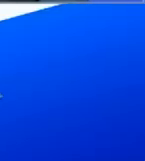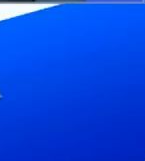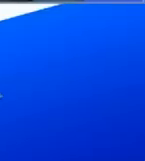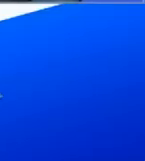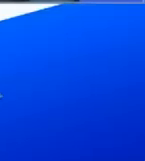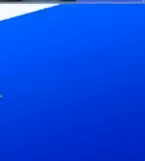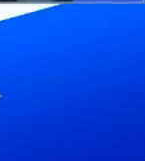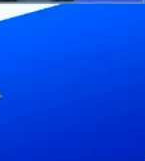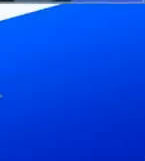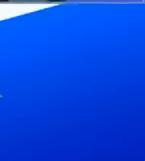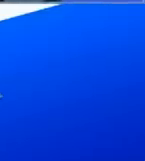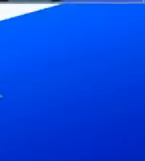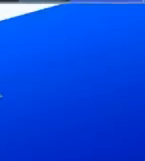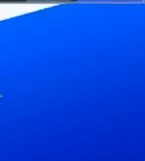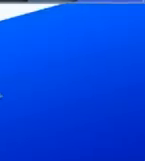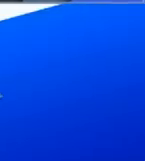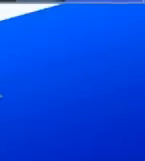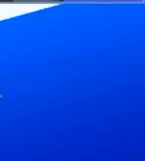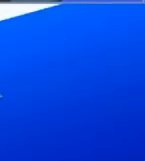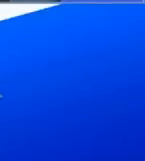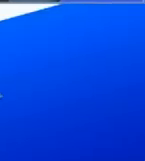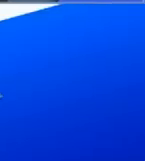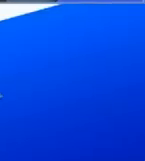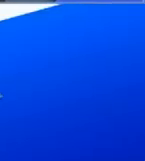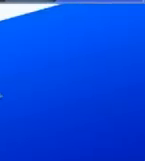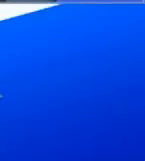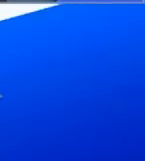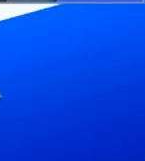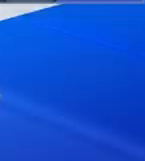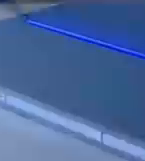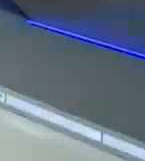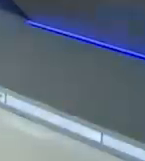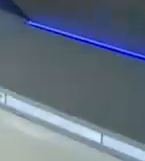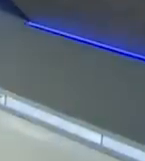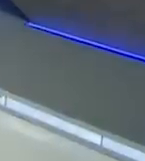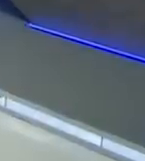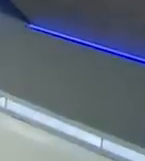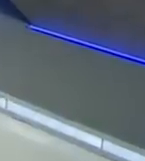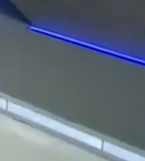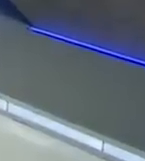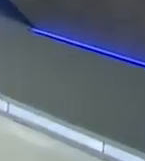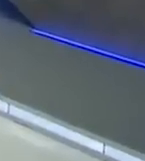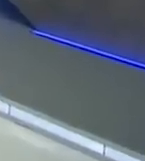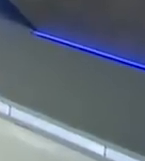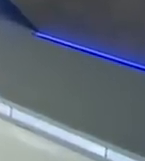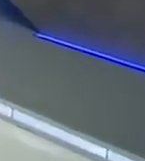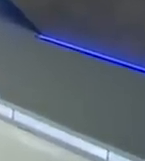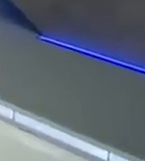hindi natutulog ang balita, nakatutok kami 24 oras. Welcome, Emil!